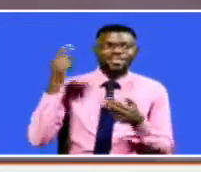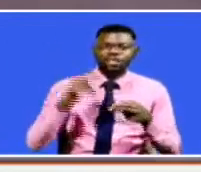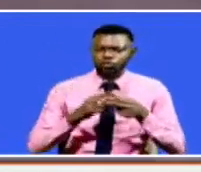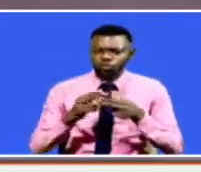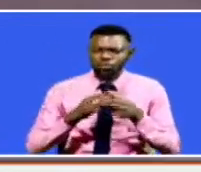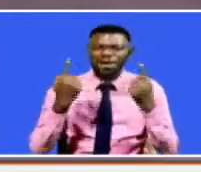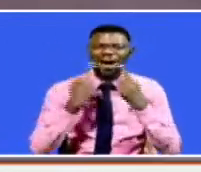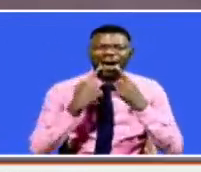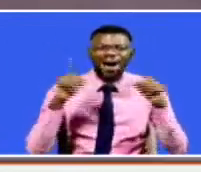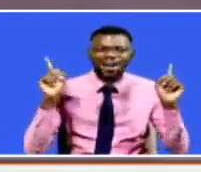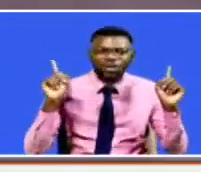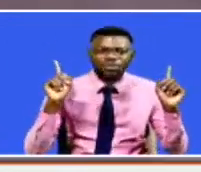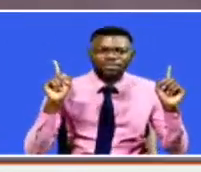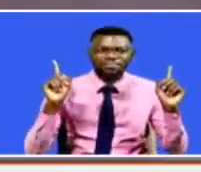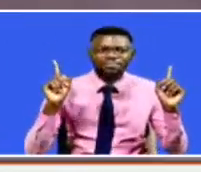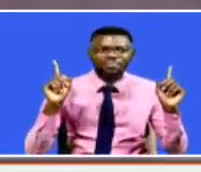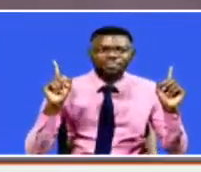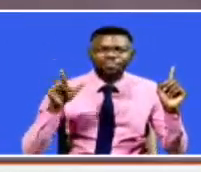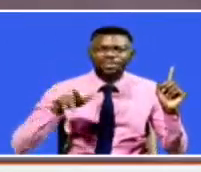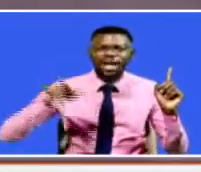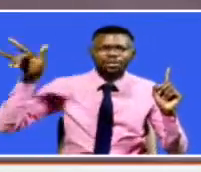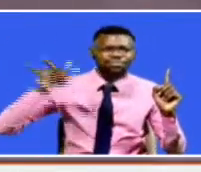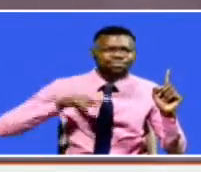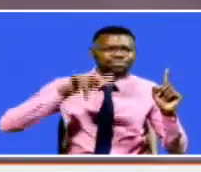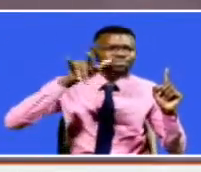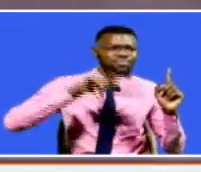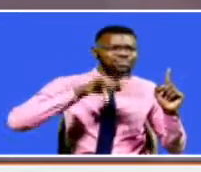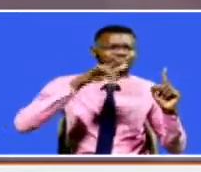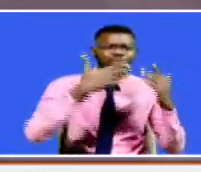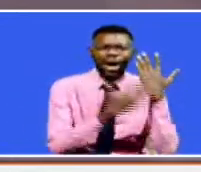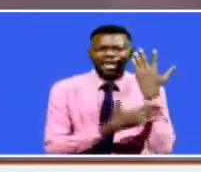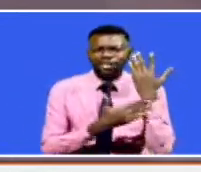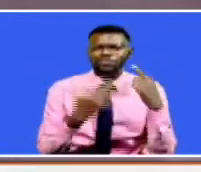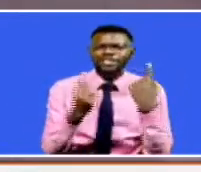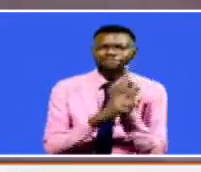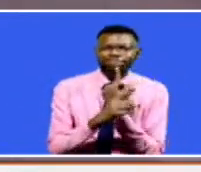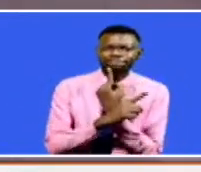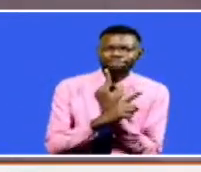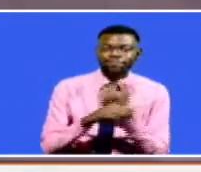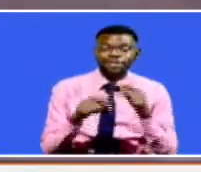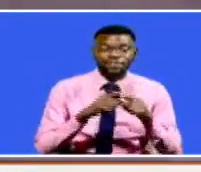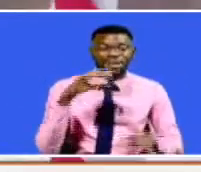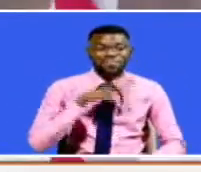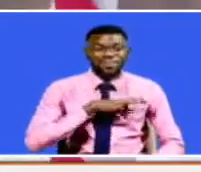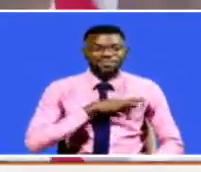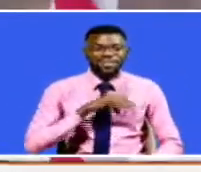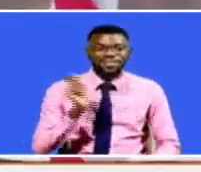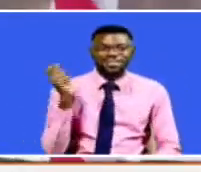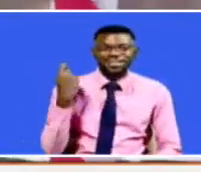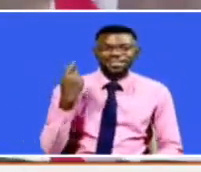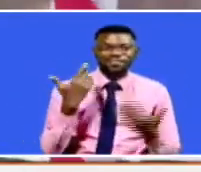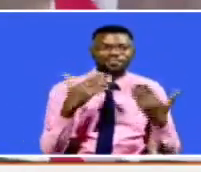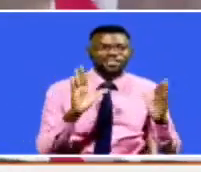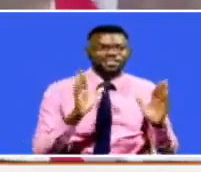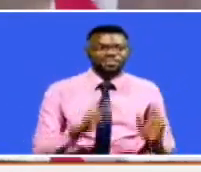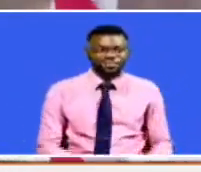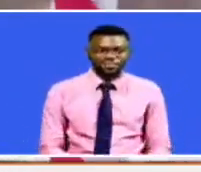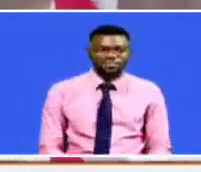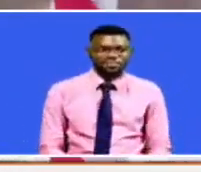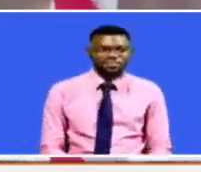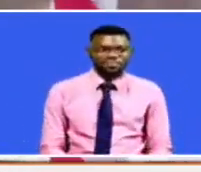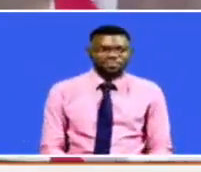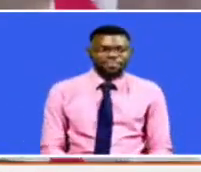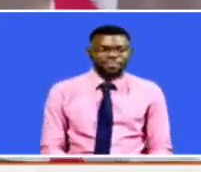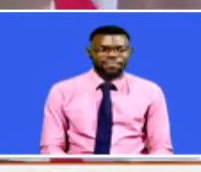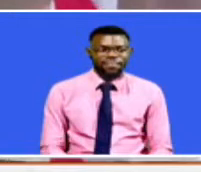taarifa ya kila nchi rais ametembea na ile manufaa tumepata. Kuna vitu ndogo ndogo